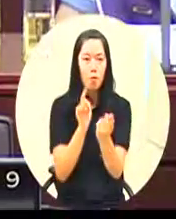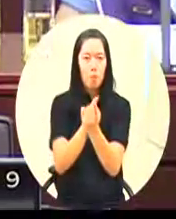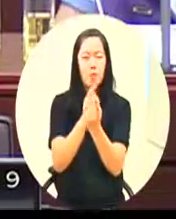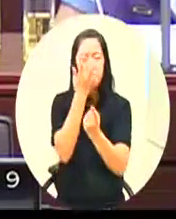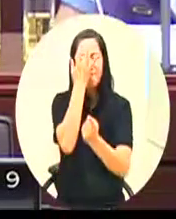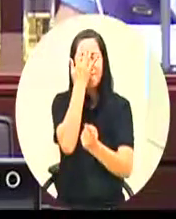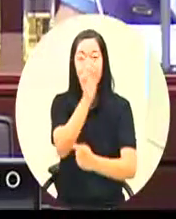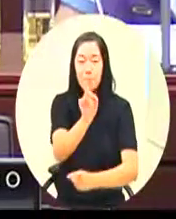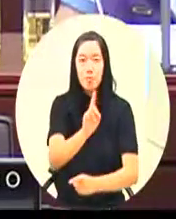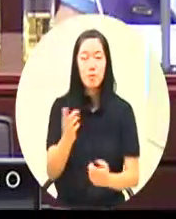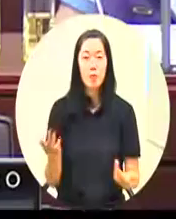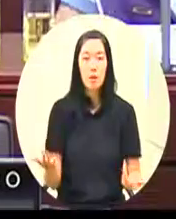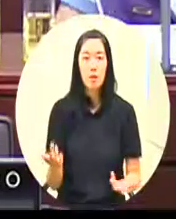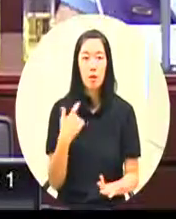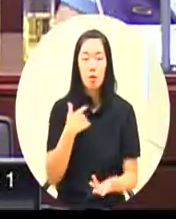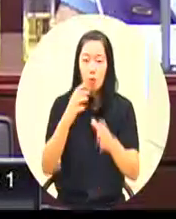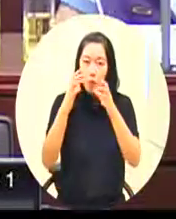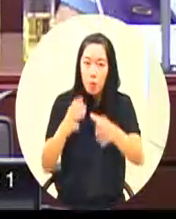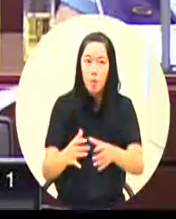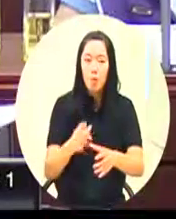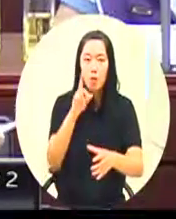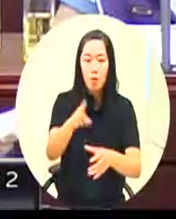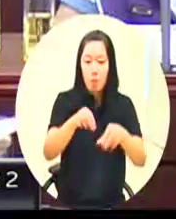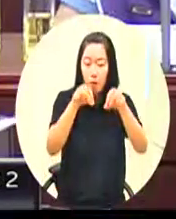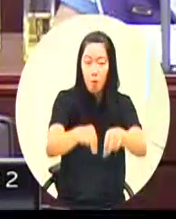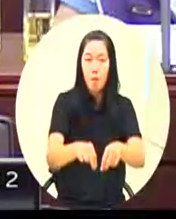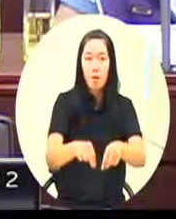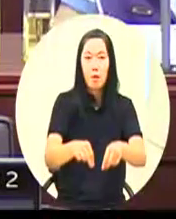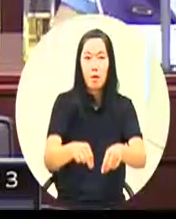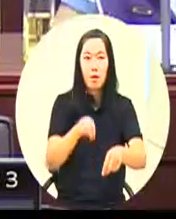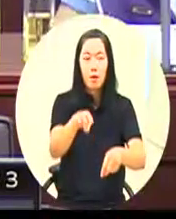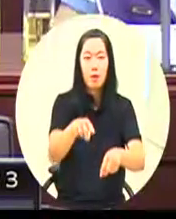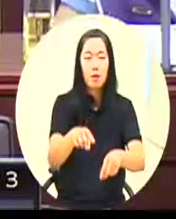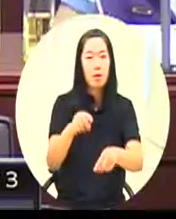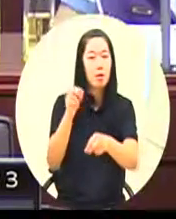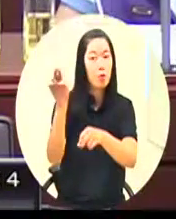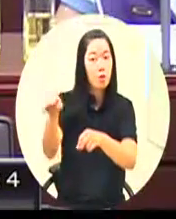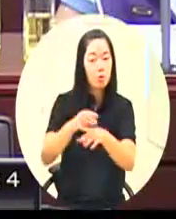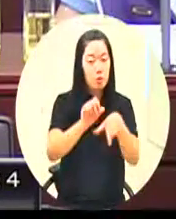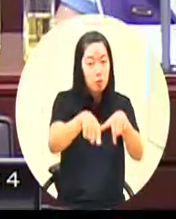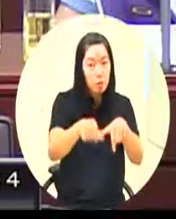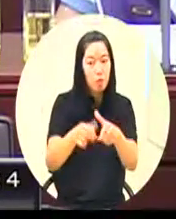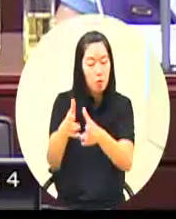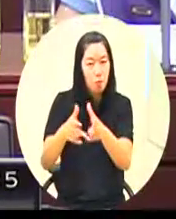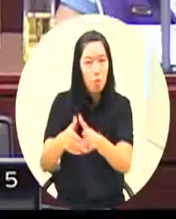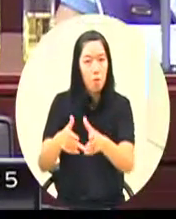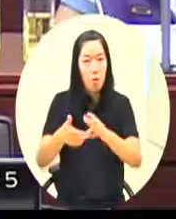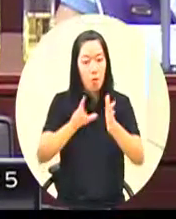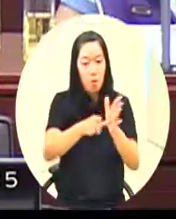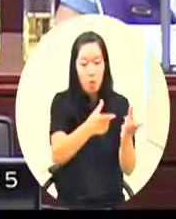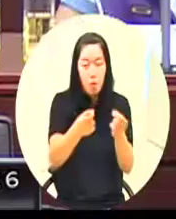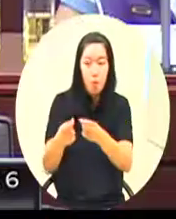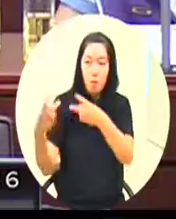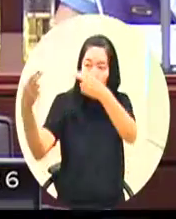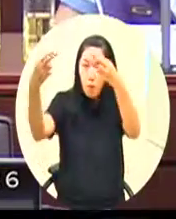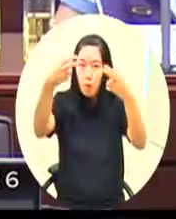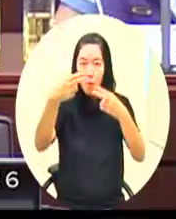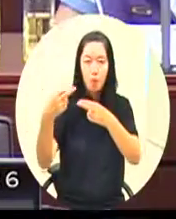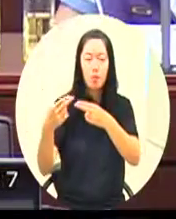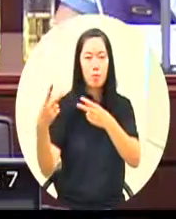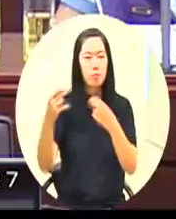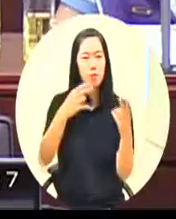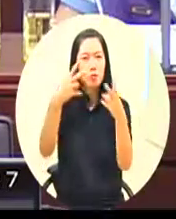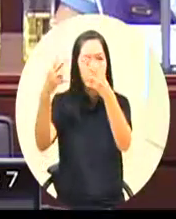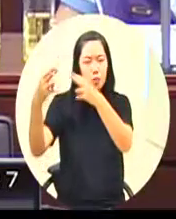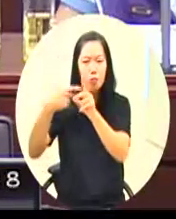题，基本上是我们成立一个开口契约，契约让这个厂商定期来修，那至于这个树要修到什么程度呢？我觉得